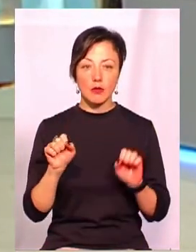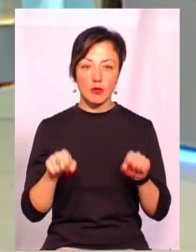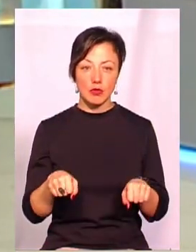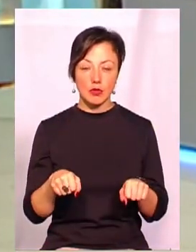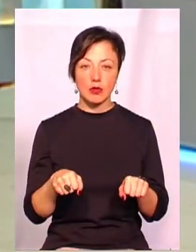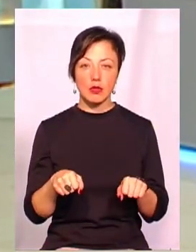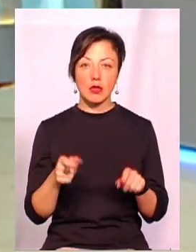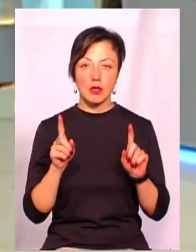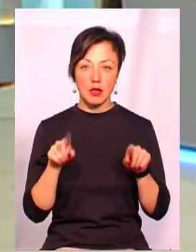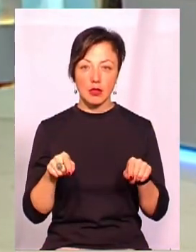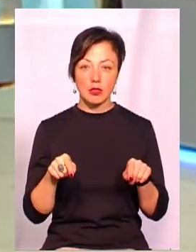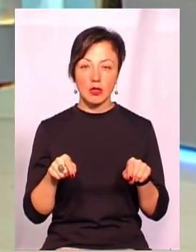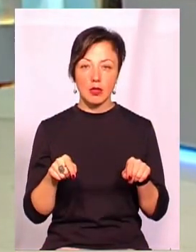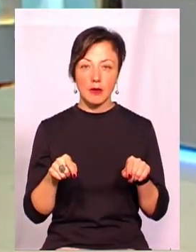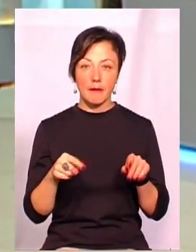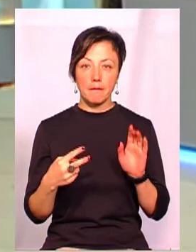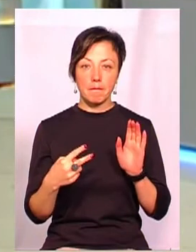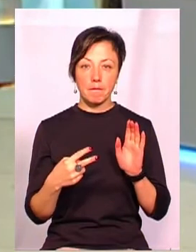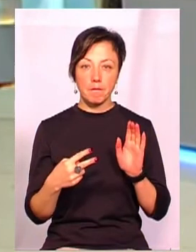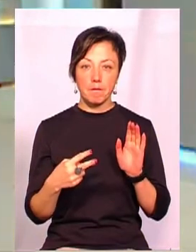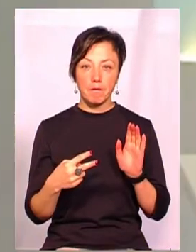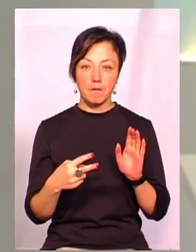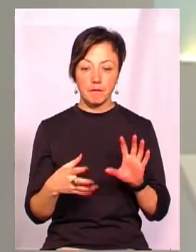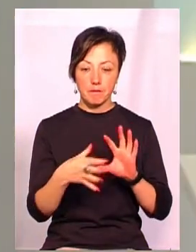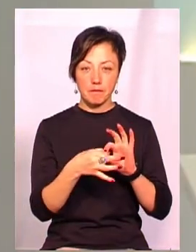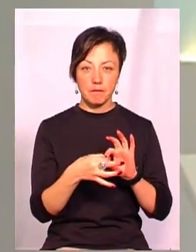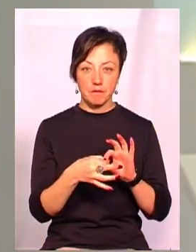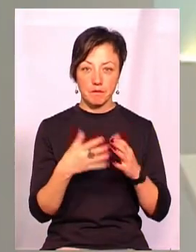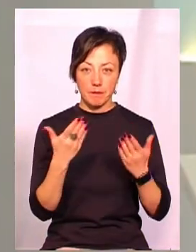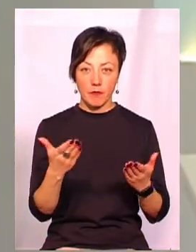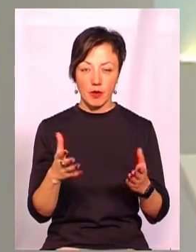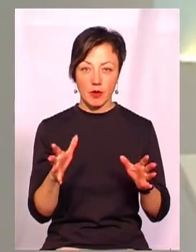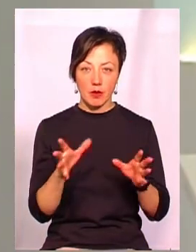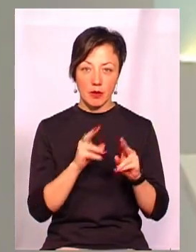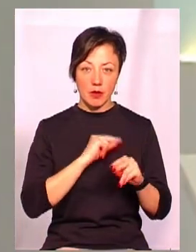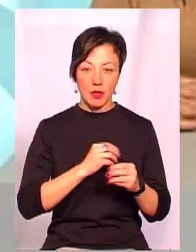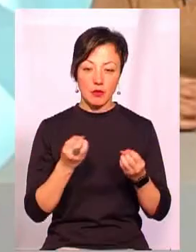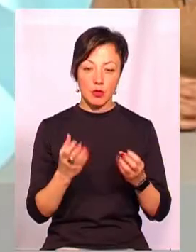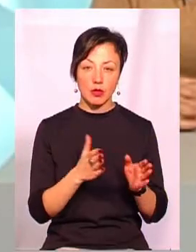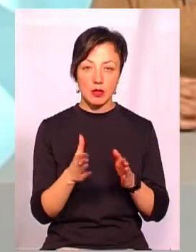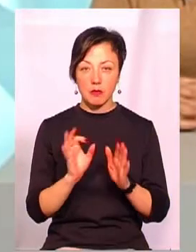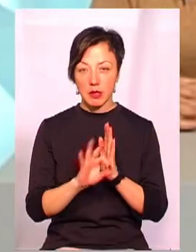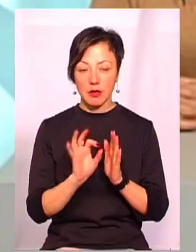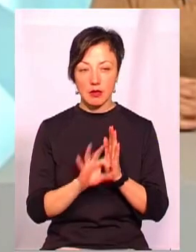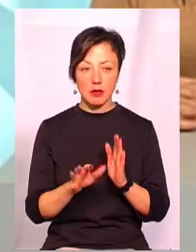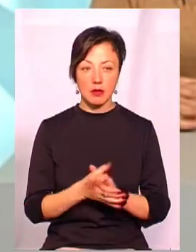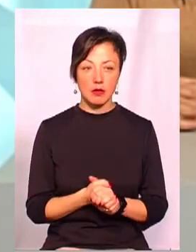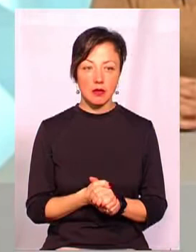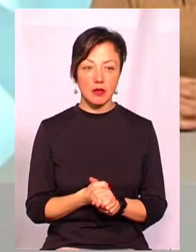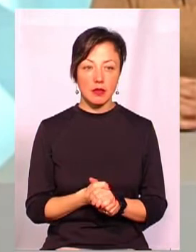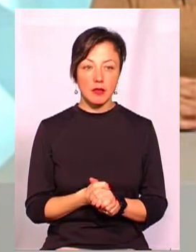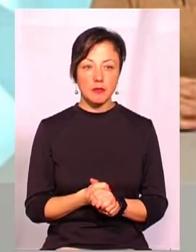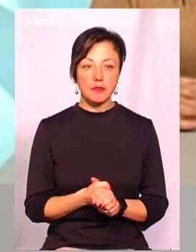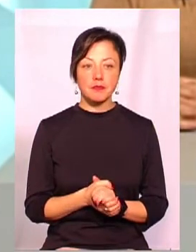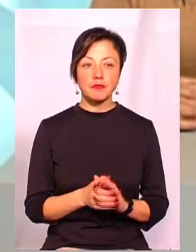навіть підключитися до своїх товаришів на спрощеній системі, підказати їм, і вони